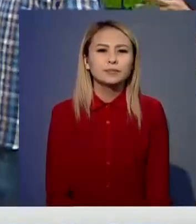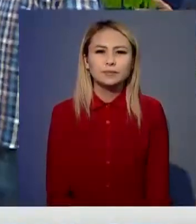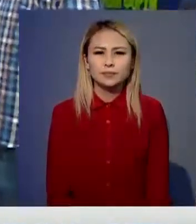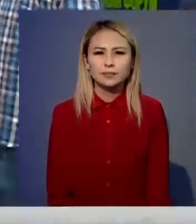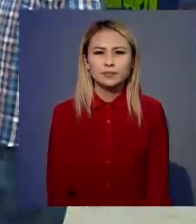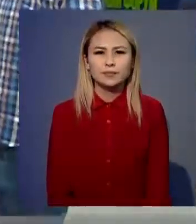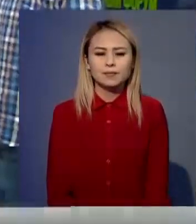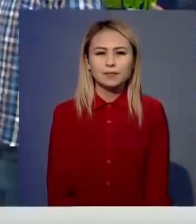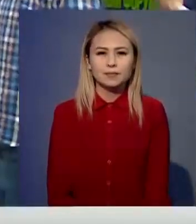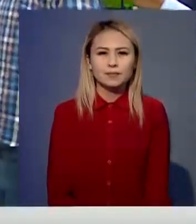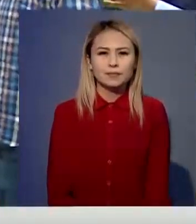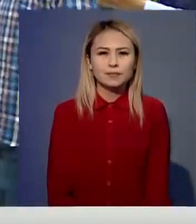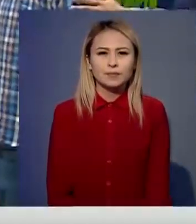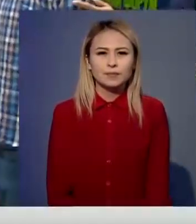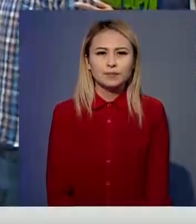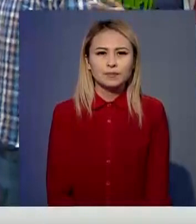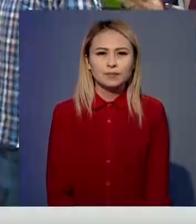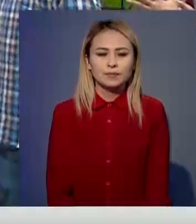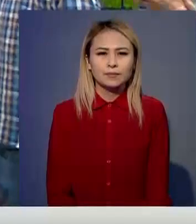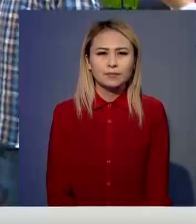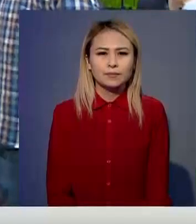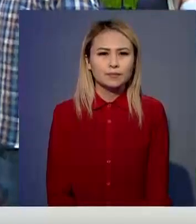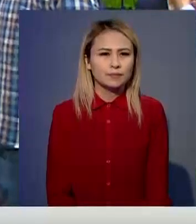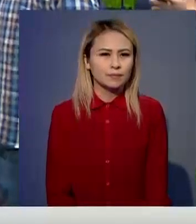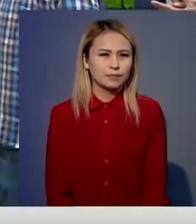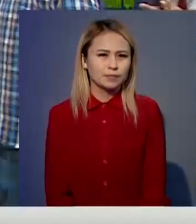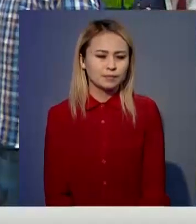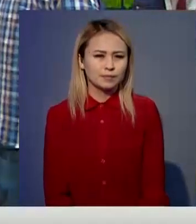стереотиптерді бұзу деген бұл өте қалыптасып қалған